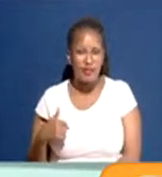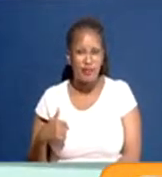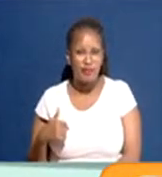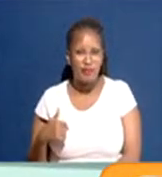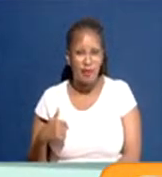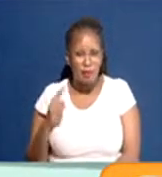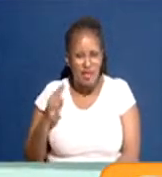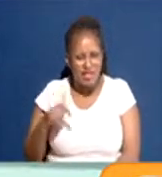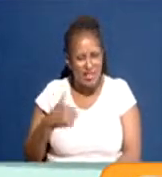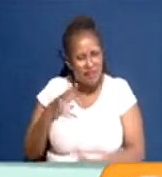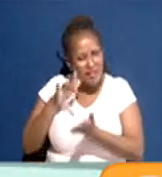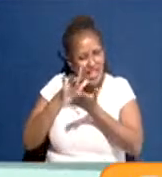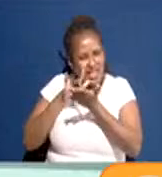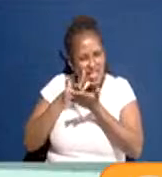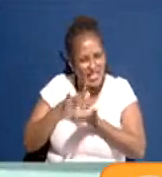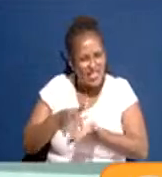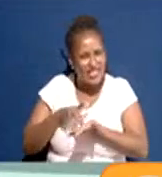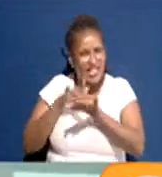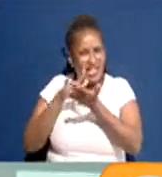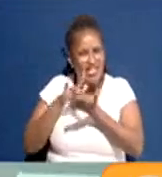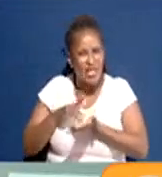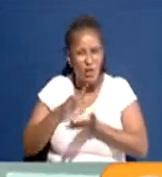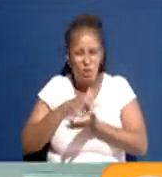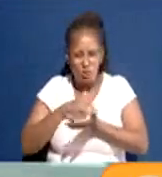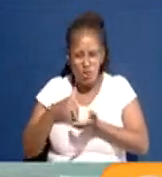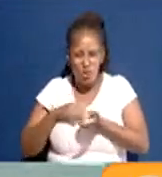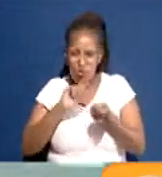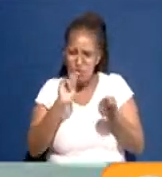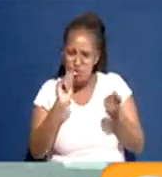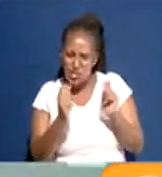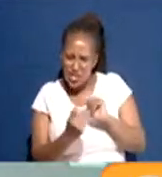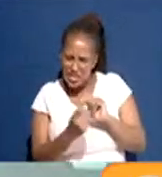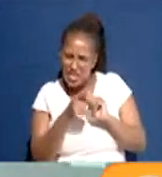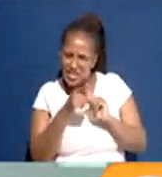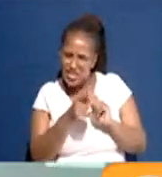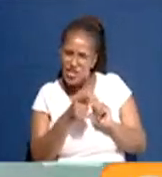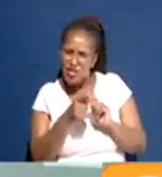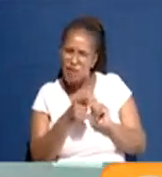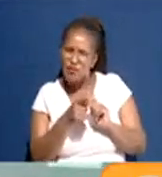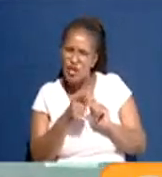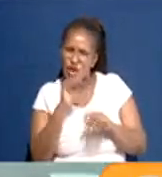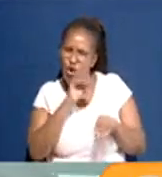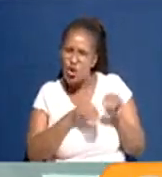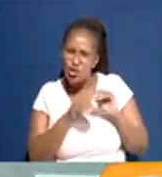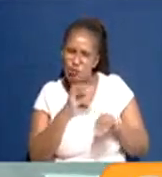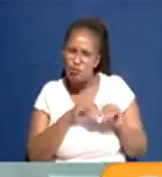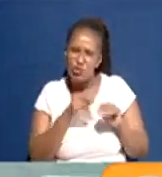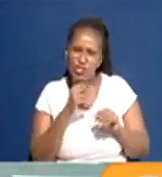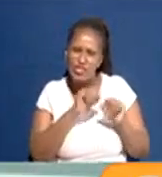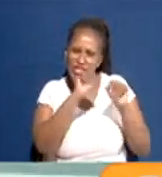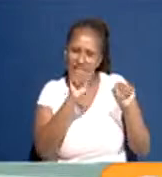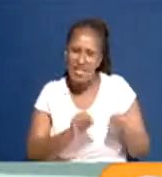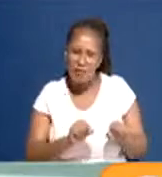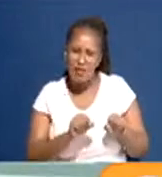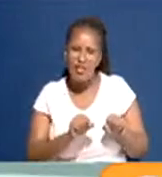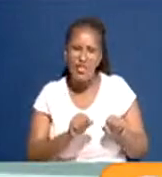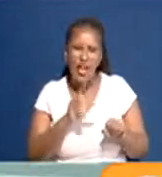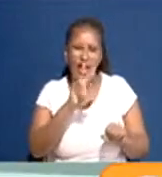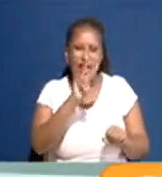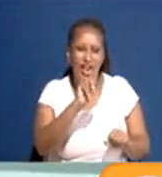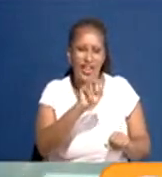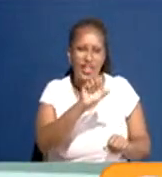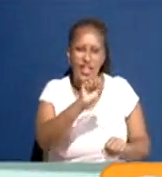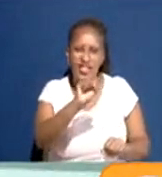I was pushing that we change this contribution structure ya mambo ya